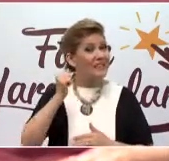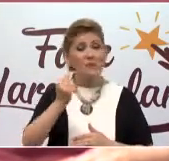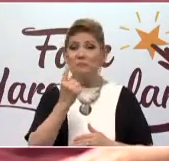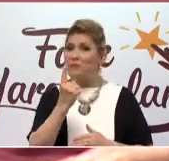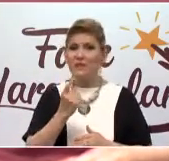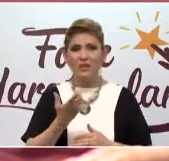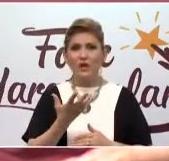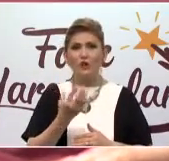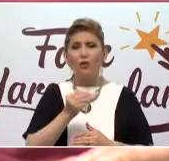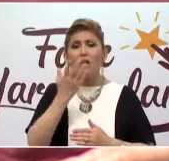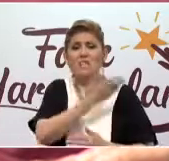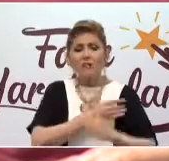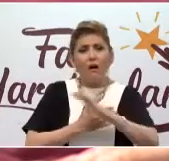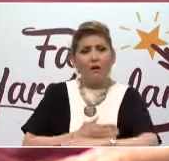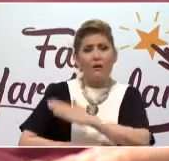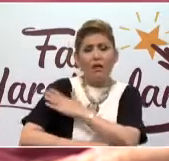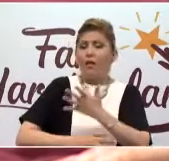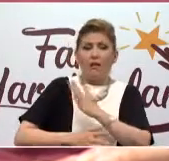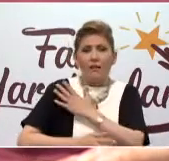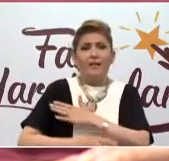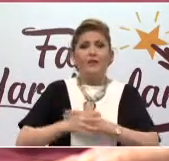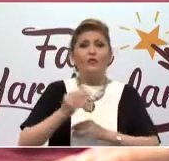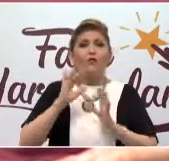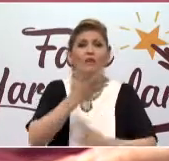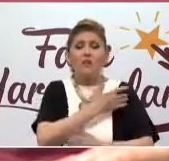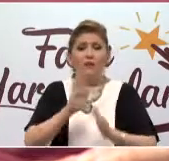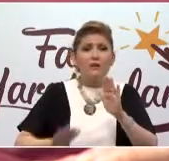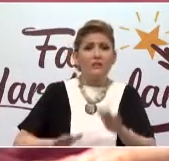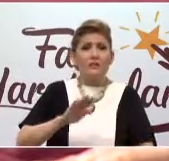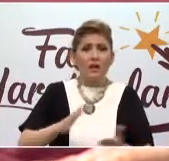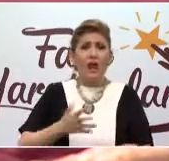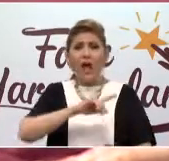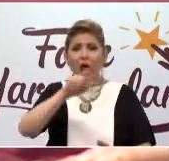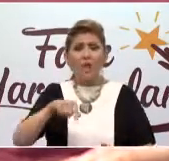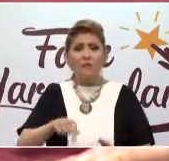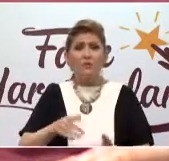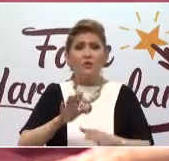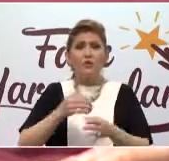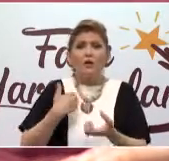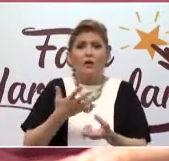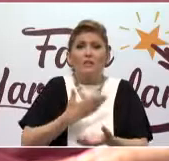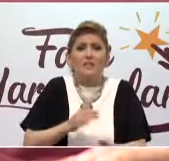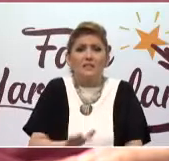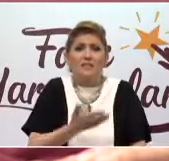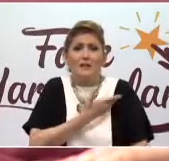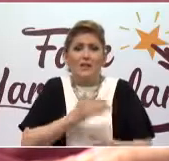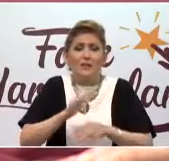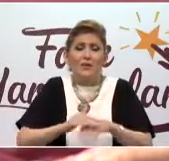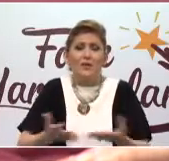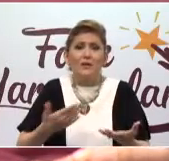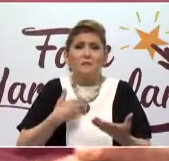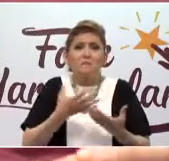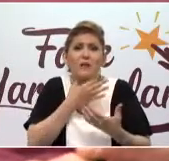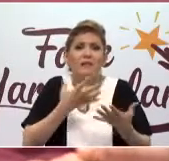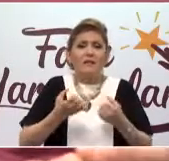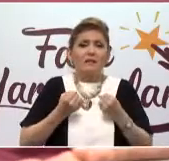handikaplardan biri çok sevilmesi karının. Beklediğimizin çok adısında çok seviliyor. Herkesin söylediği tutamıyoruz kendimizi, sevmek